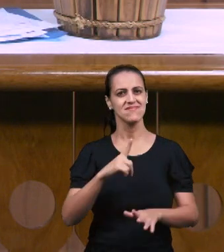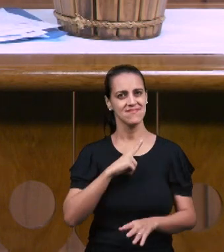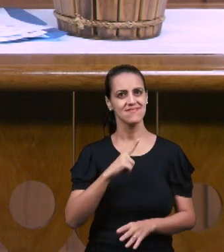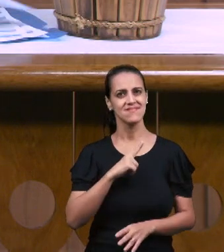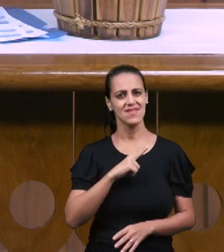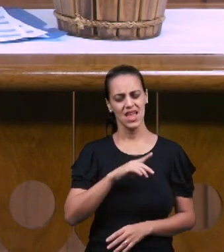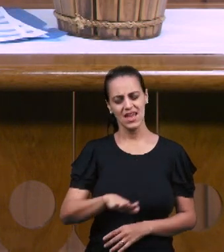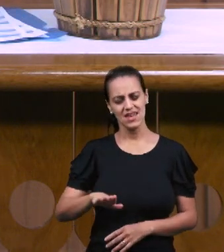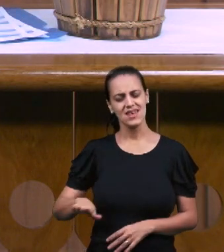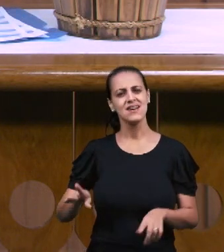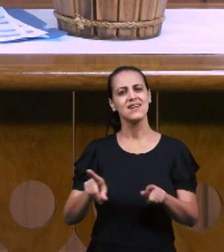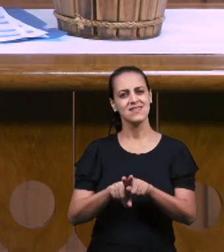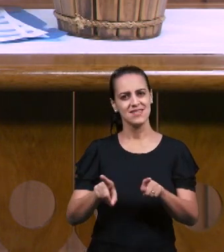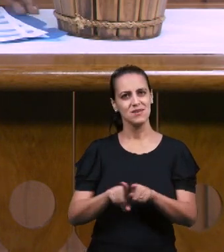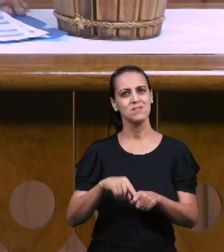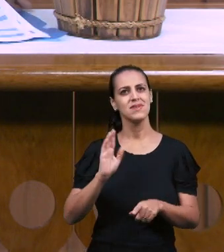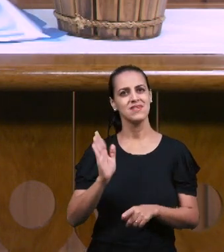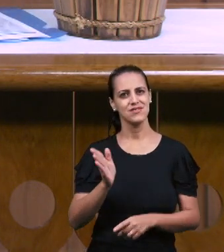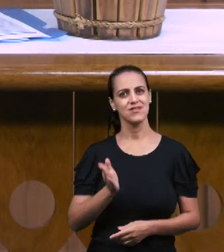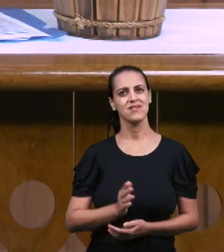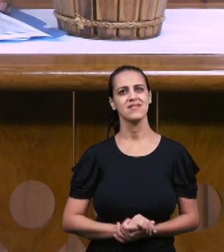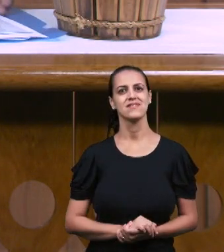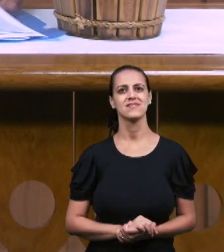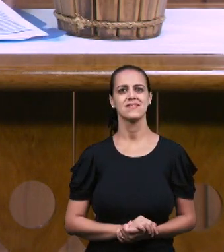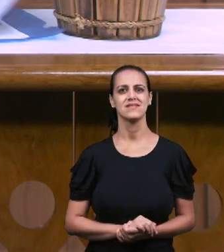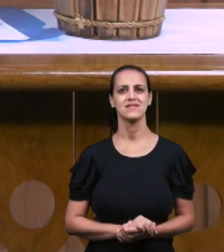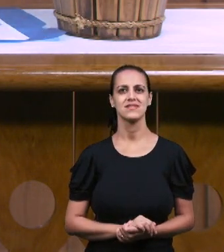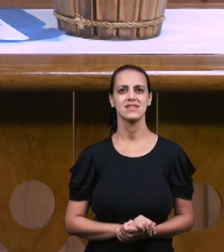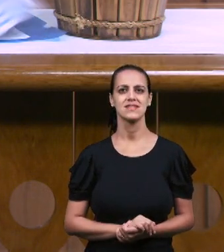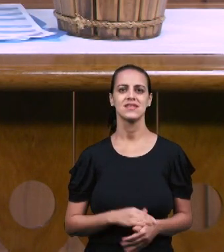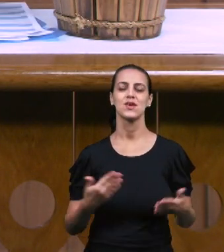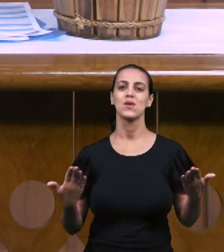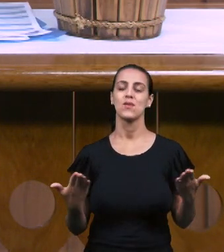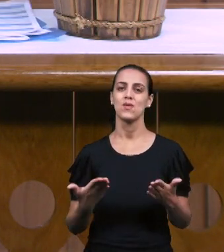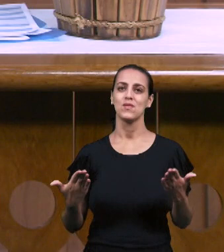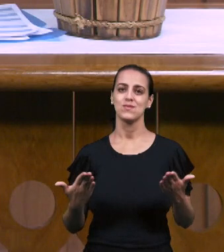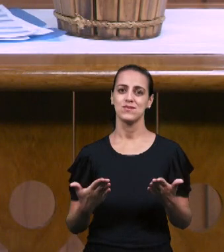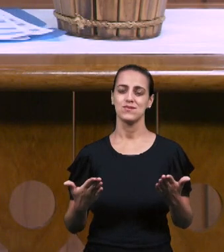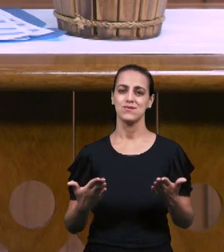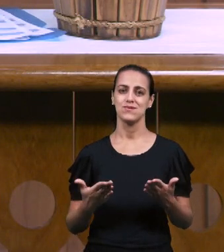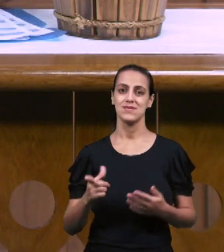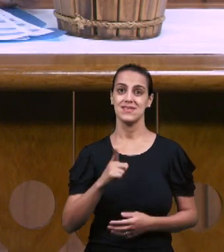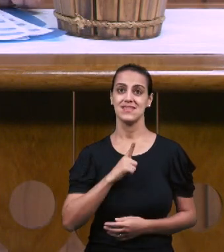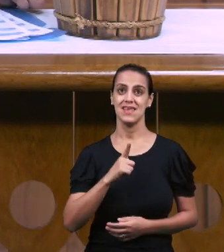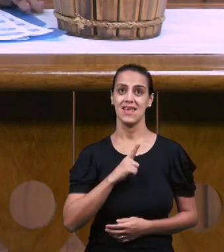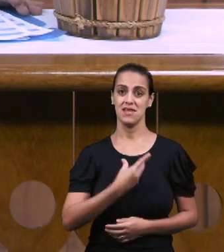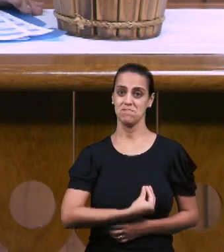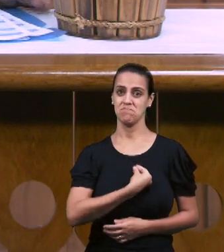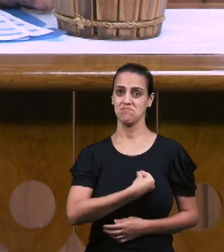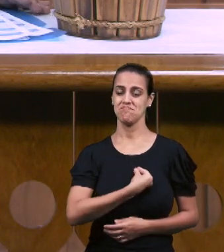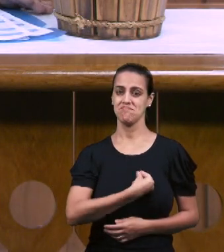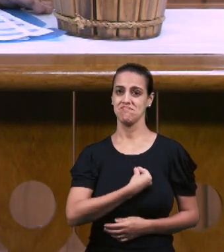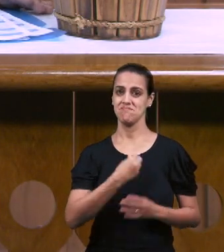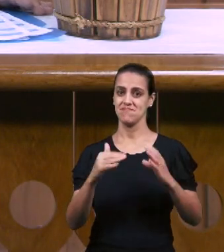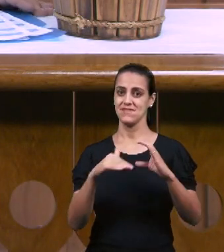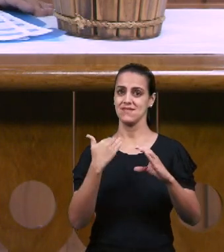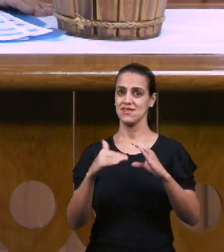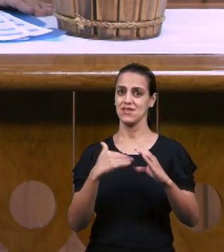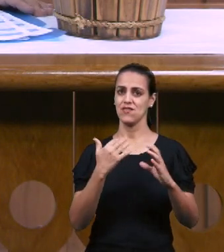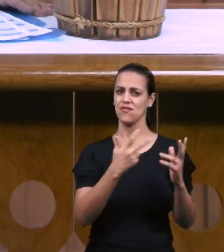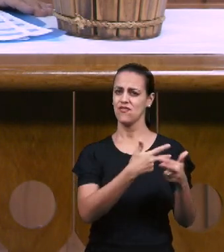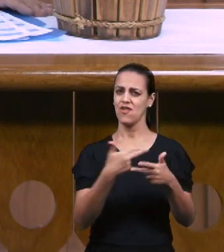les enfants ont déjà montré. Mais allons voir ici. Aujourd'hui, nous avons la participation des groupes de manière